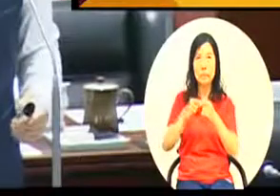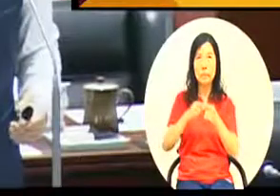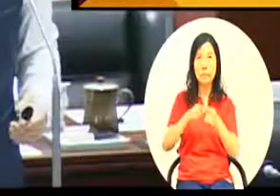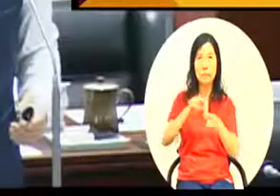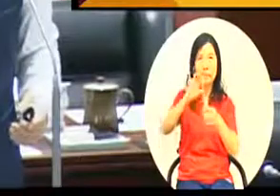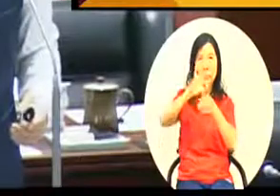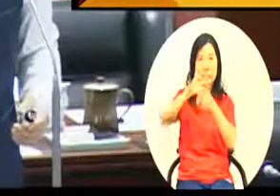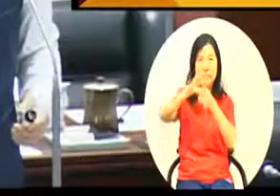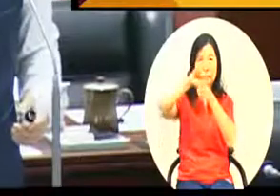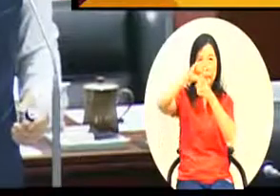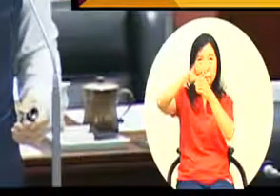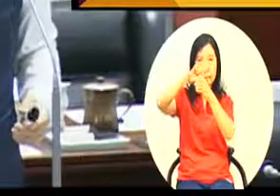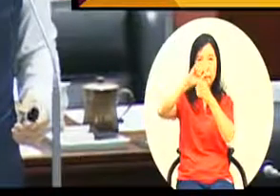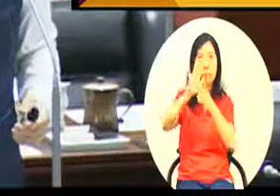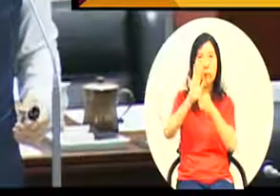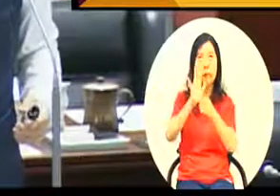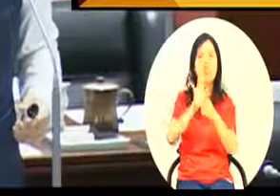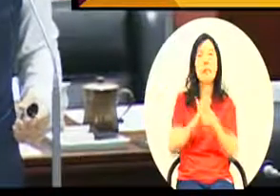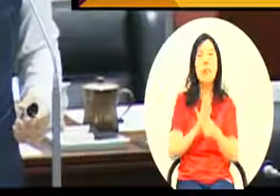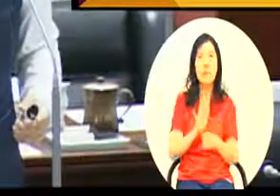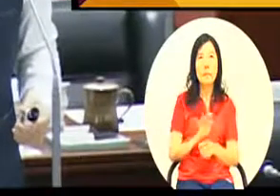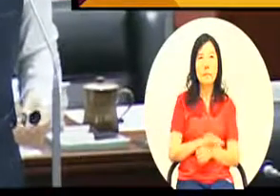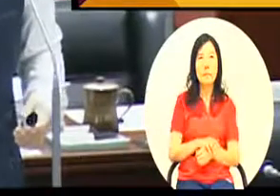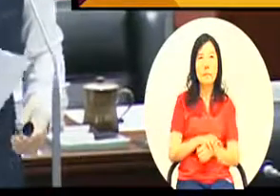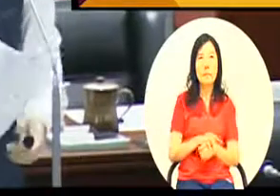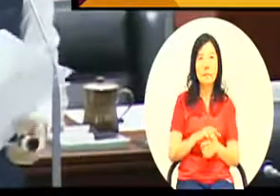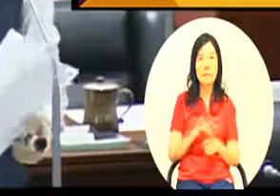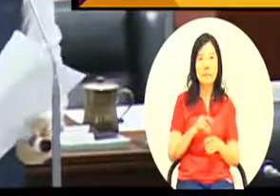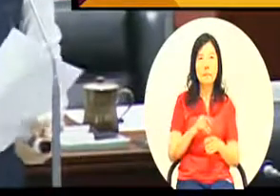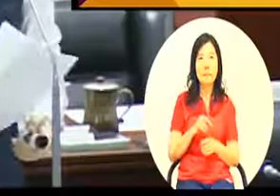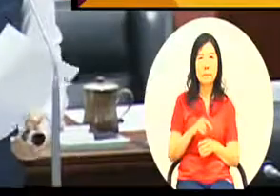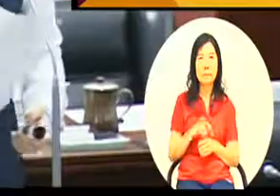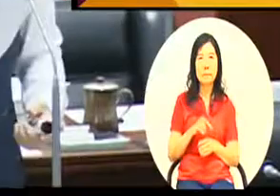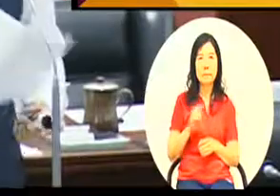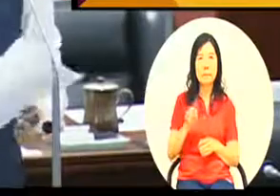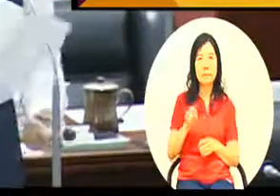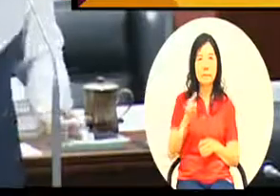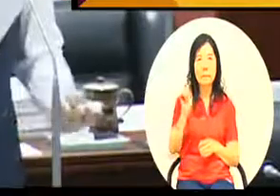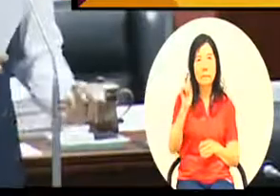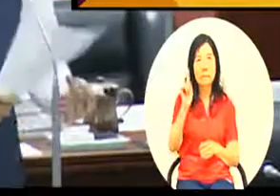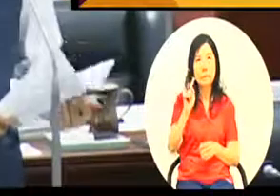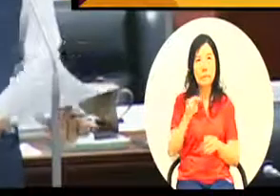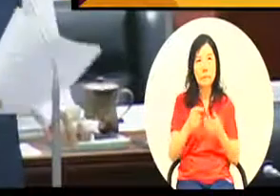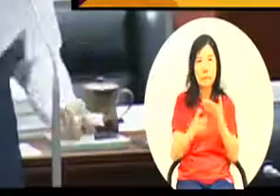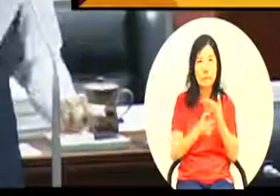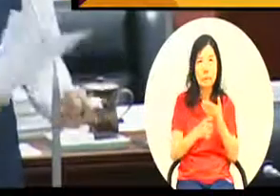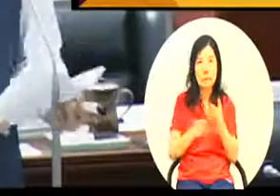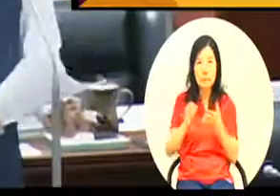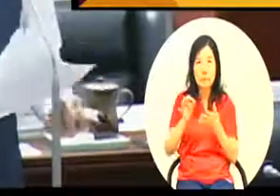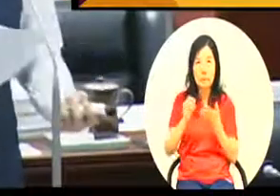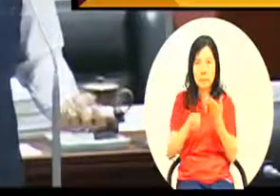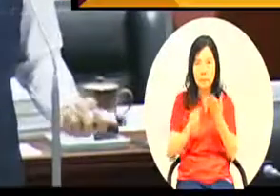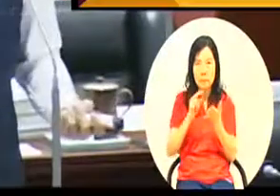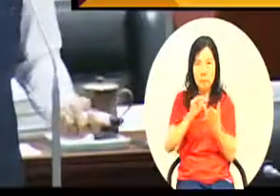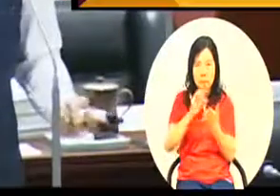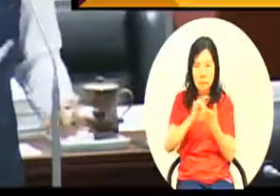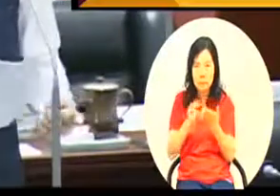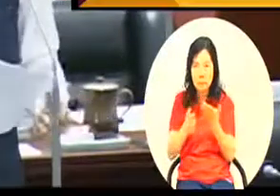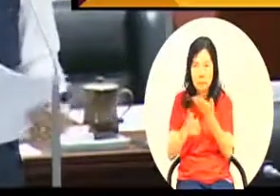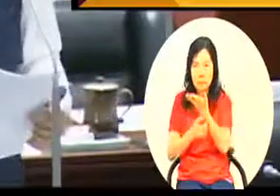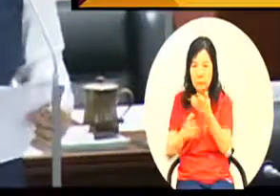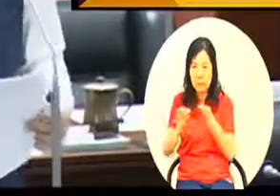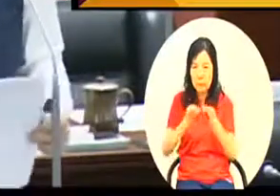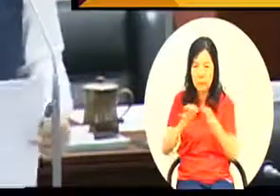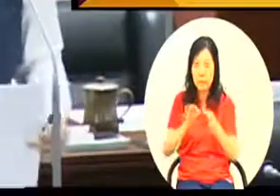上增加的趋势显见，用毒品、卖毒品、转让毒品等等的还